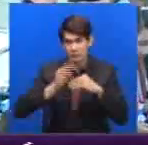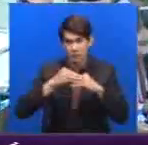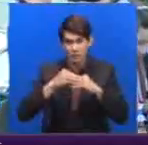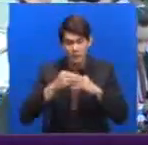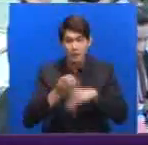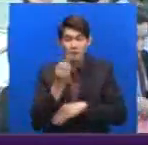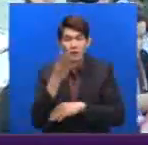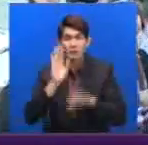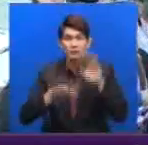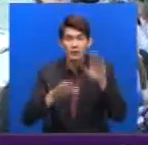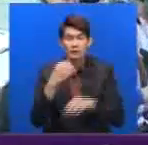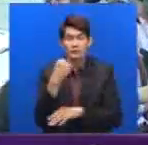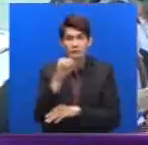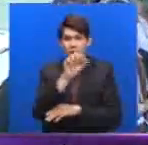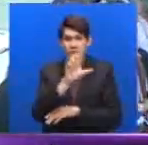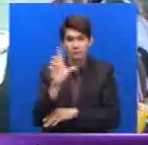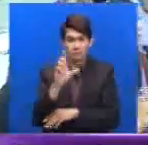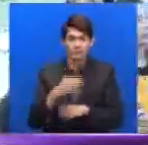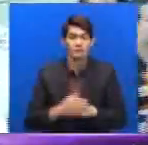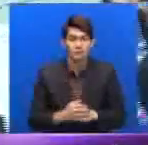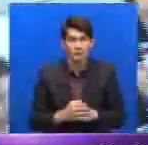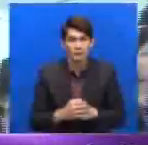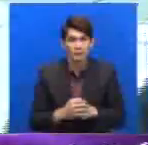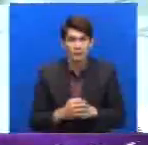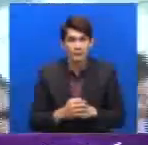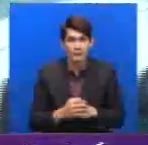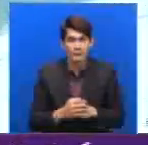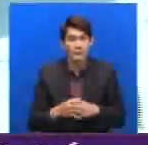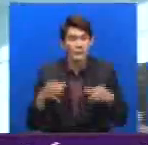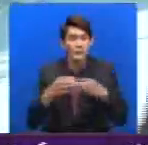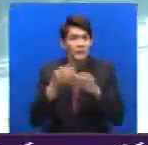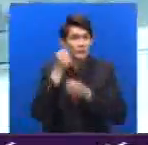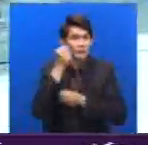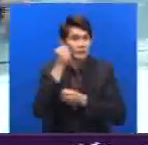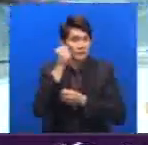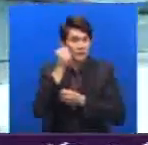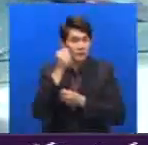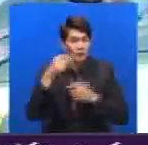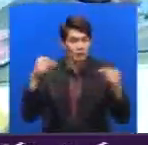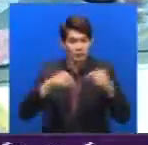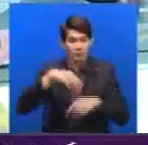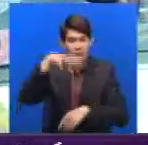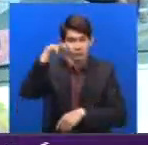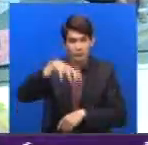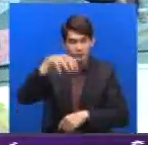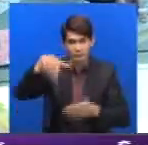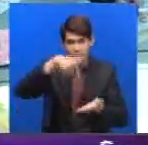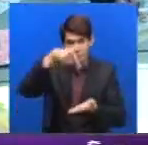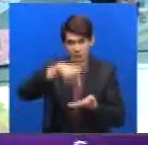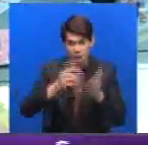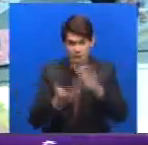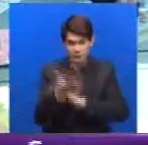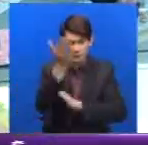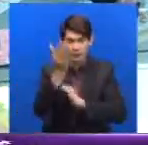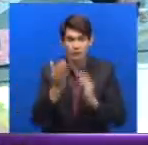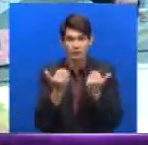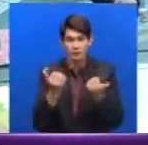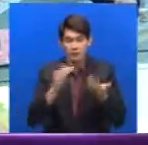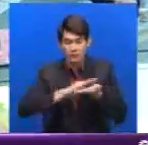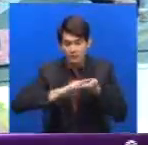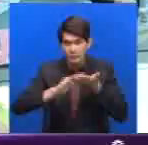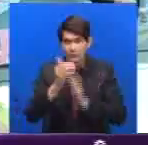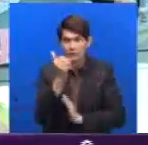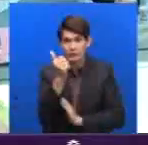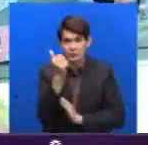มากกว่า 10ล้านบาทส่วนบรรยากาศการชุมนุมของกลุ่มกปปสที่เวทีสวนลุมพินีเช้าวันนี้เป็นไปด้วยความเรียบ